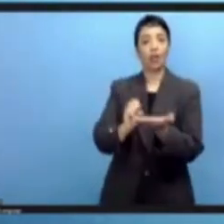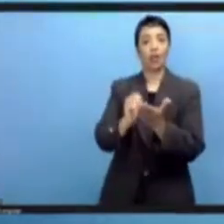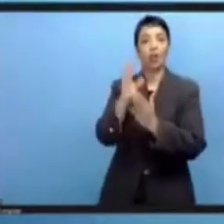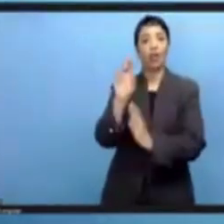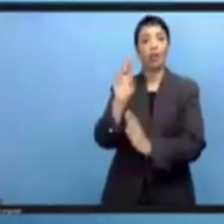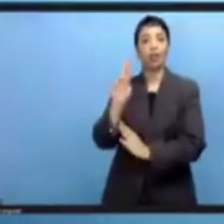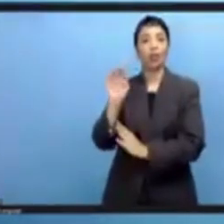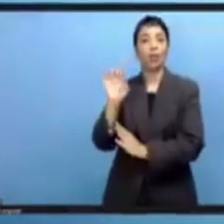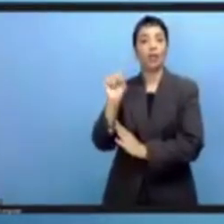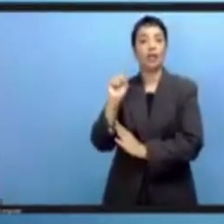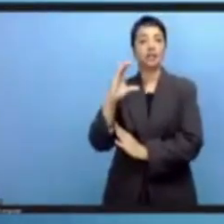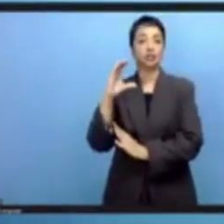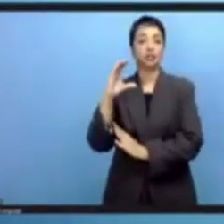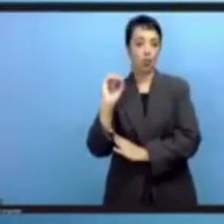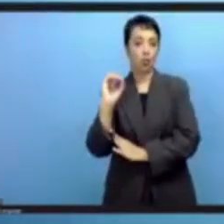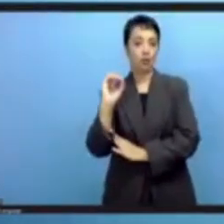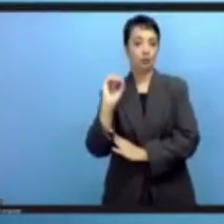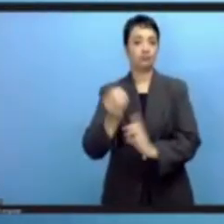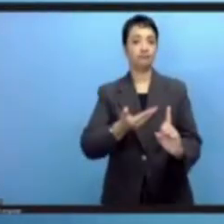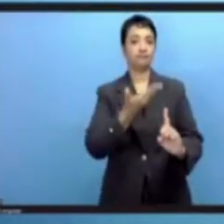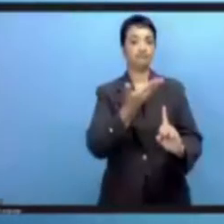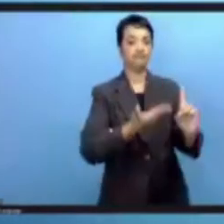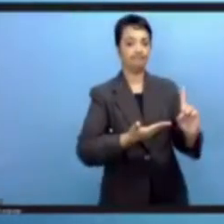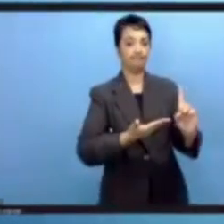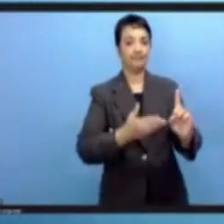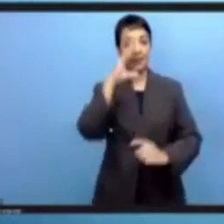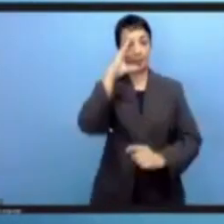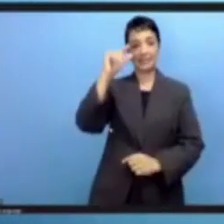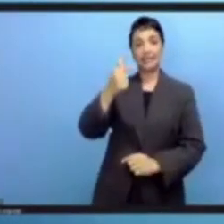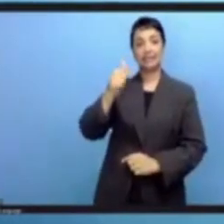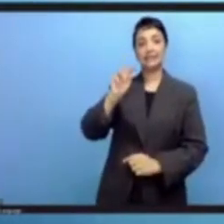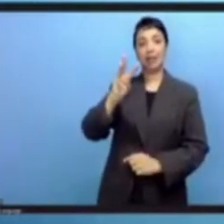la communication et l'information au sein de l'UNESCO. À vous.